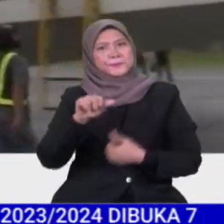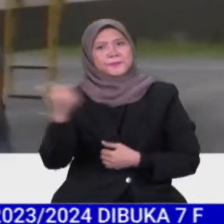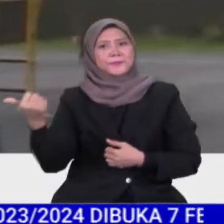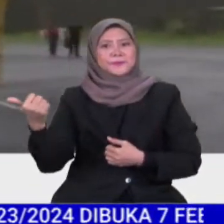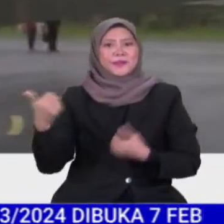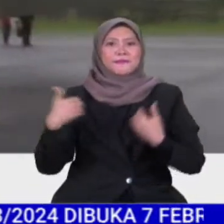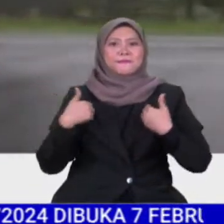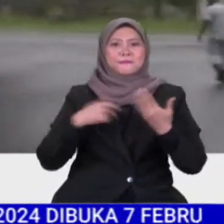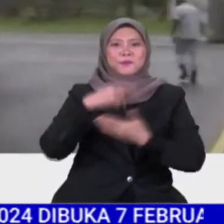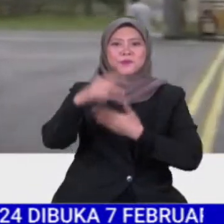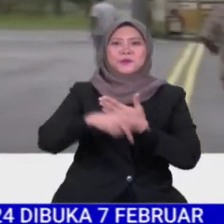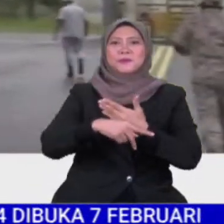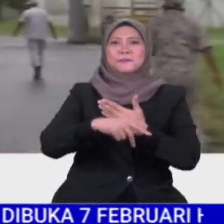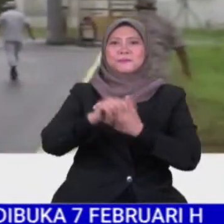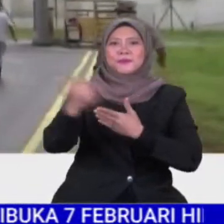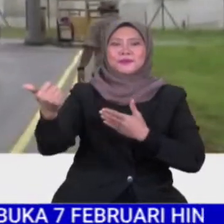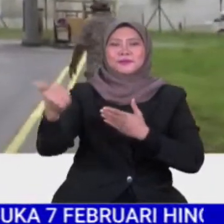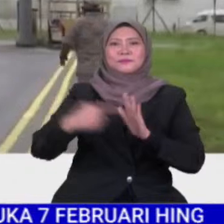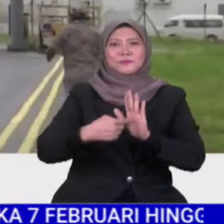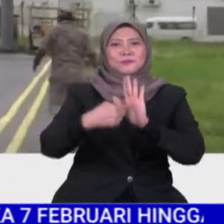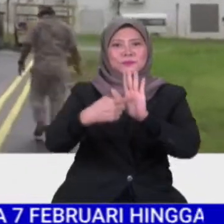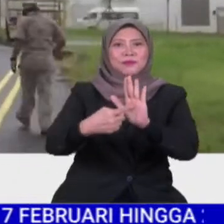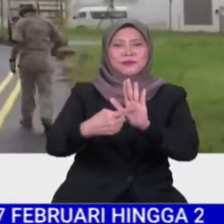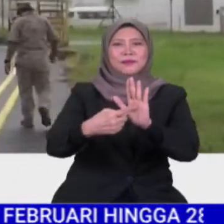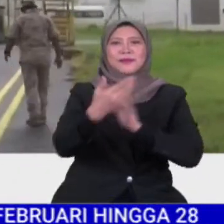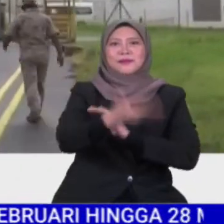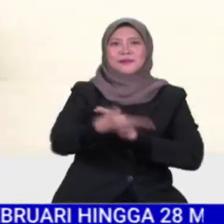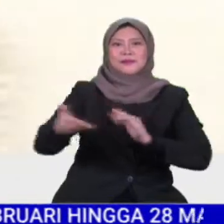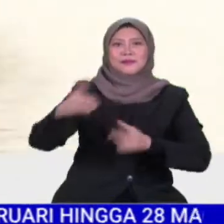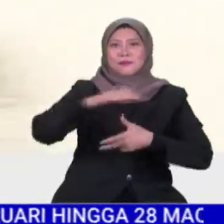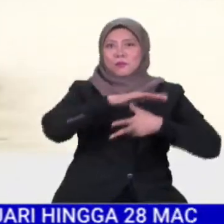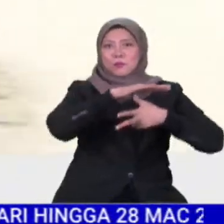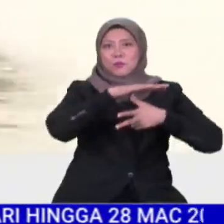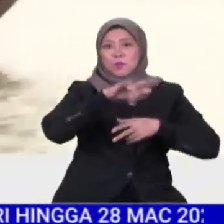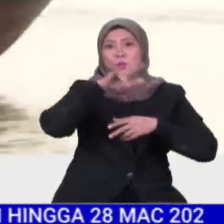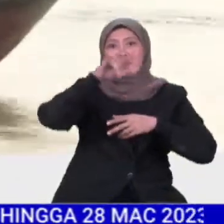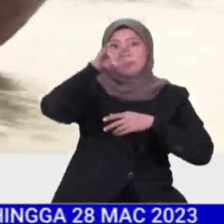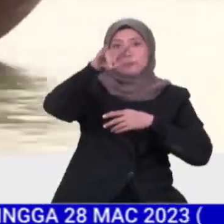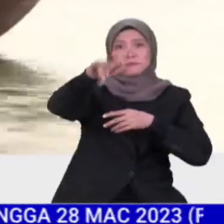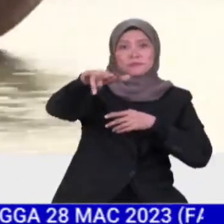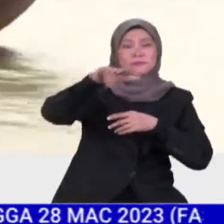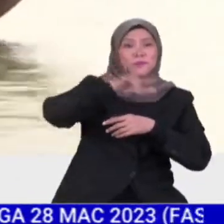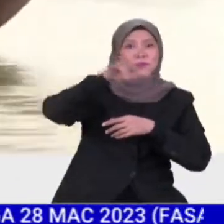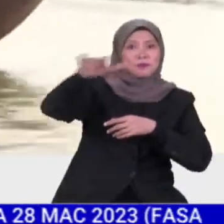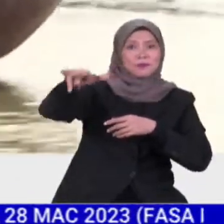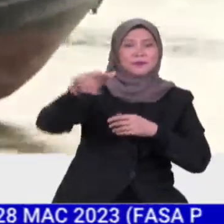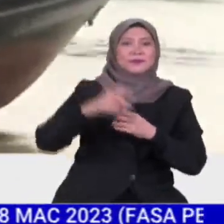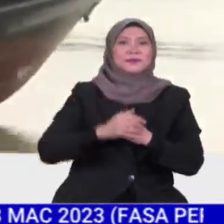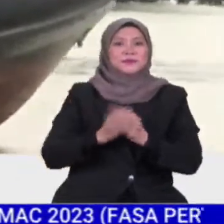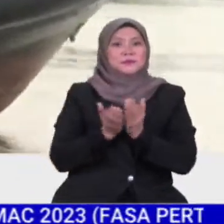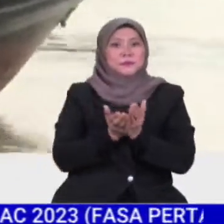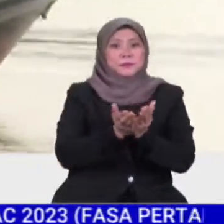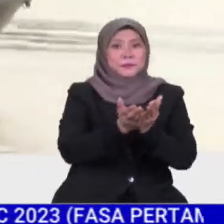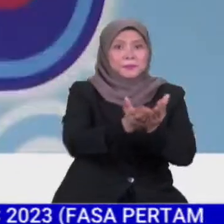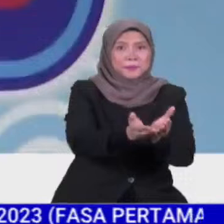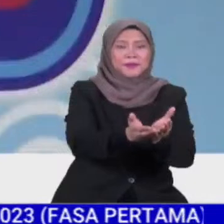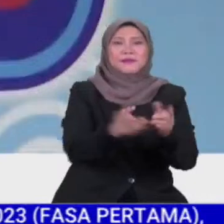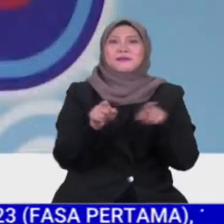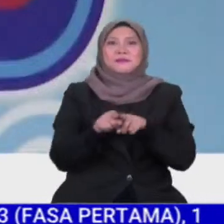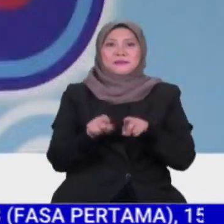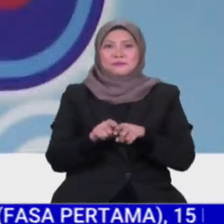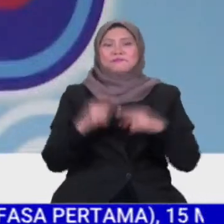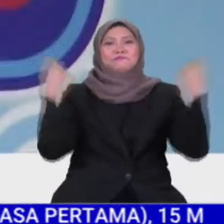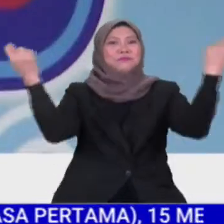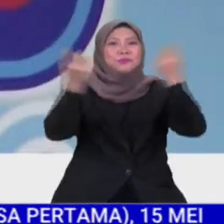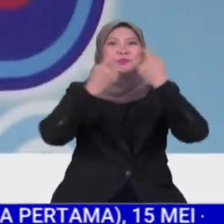beberapa acara lain seperti persembahan aset udara dan pasukan khas APMM Star Team memeriahkan lagi